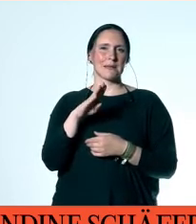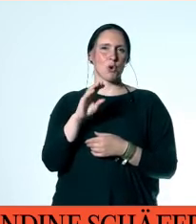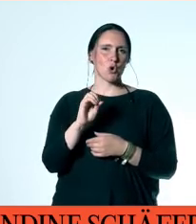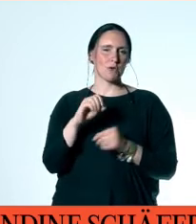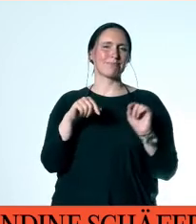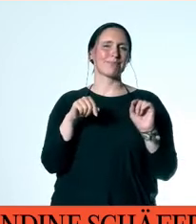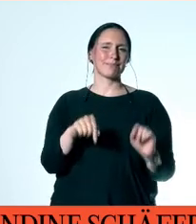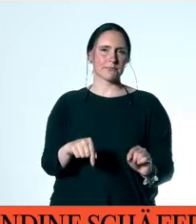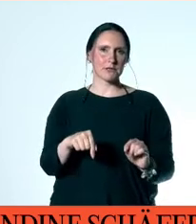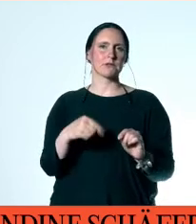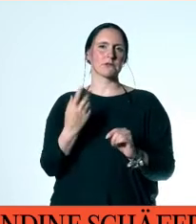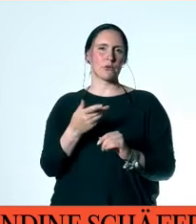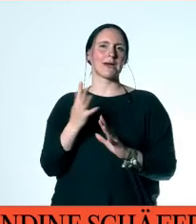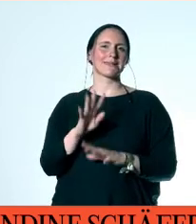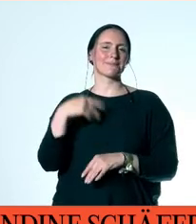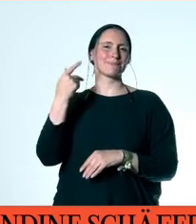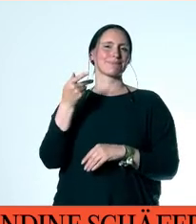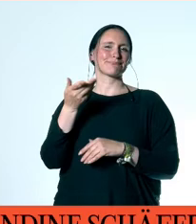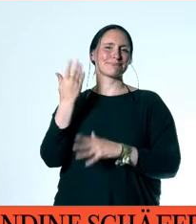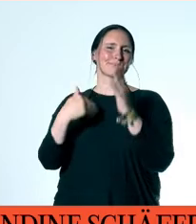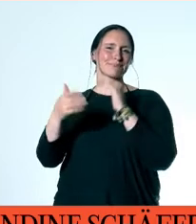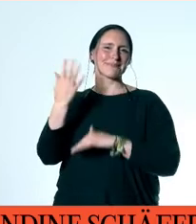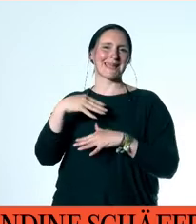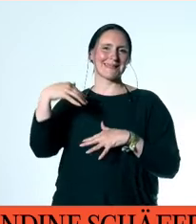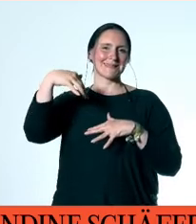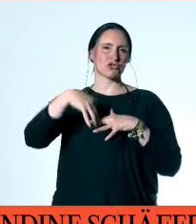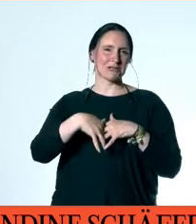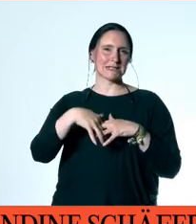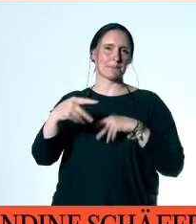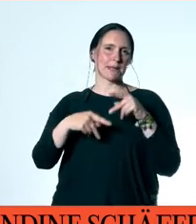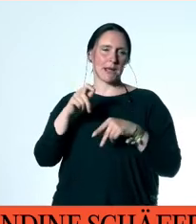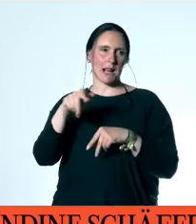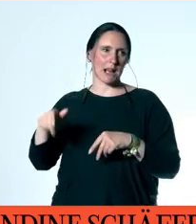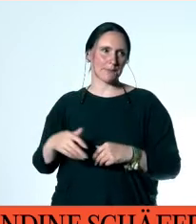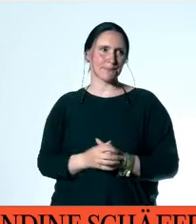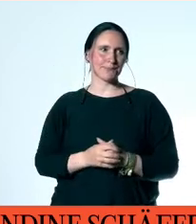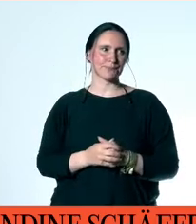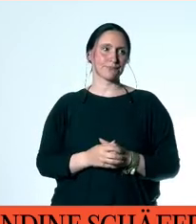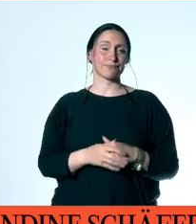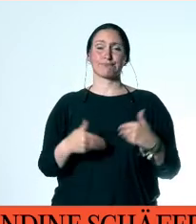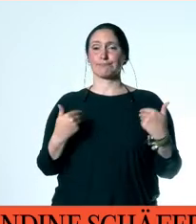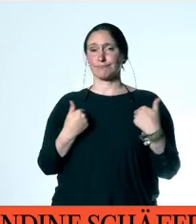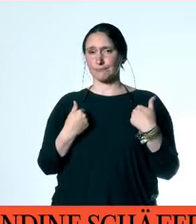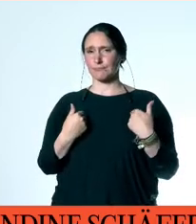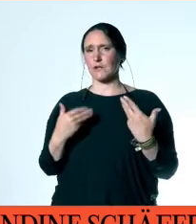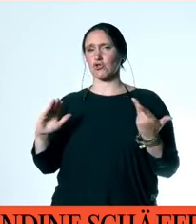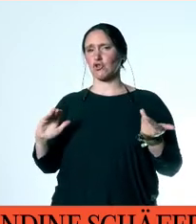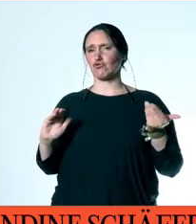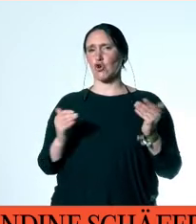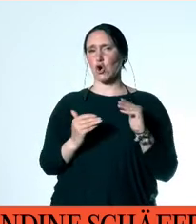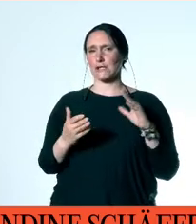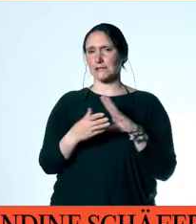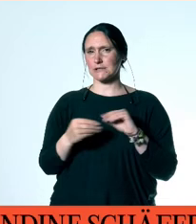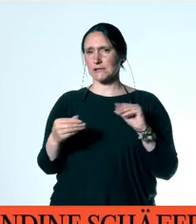Oh, we're just one story in like very vast